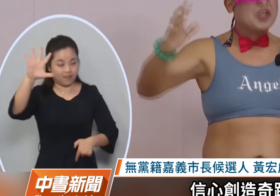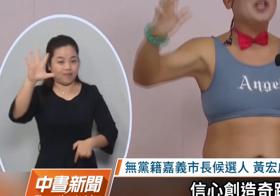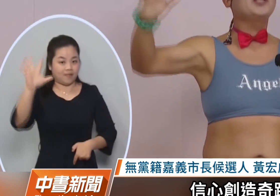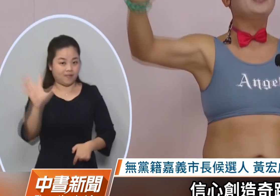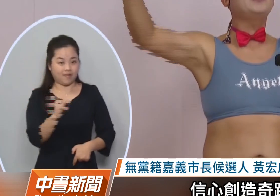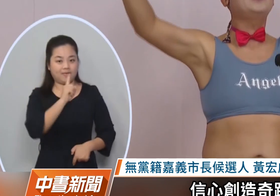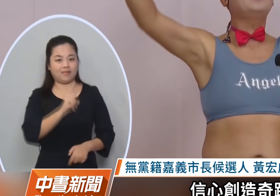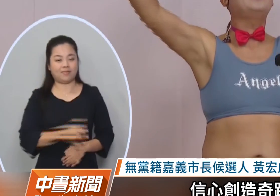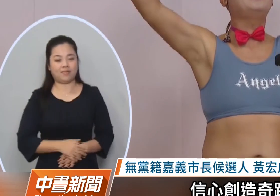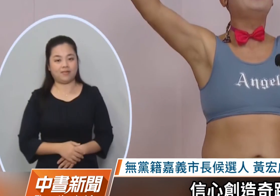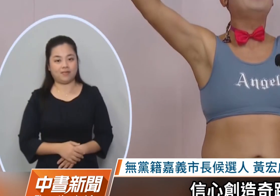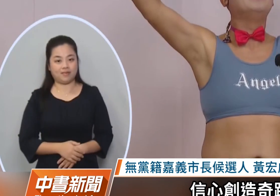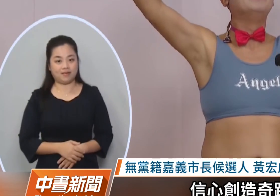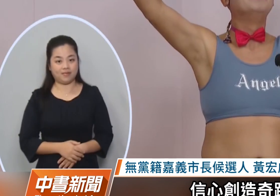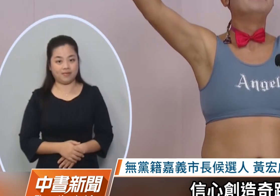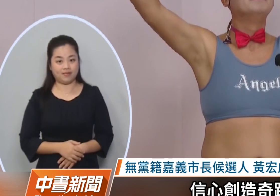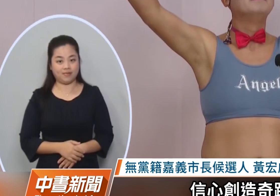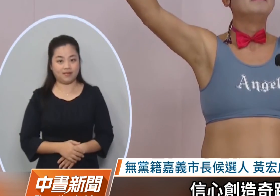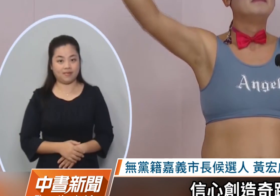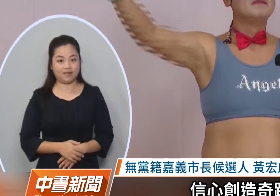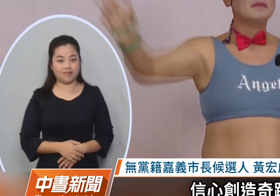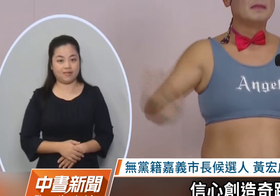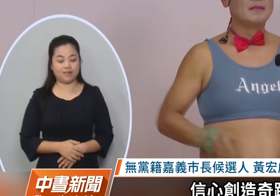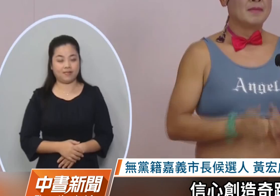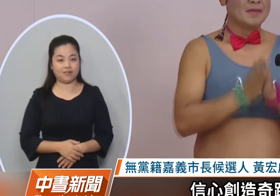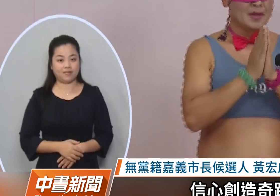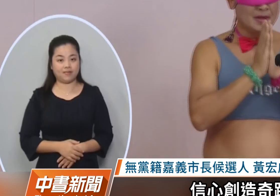创造奇迹。